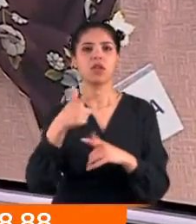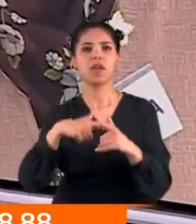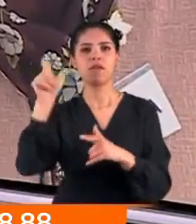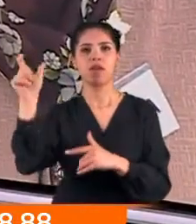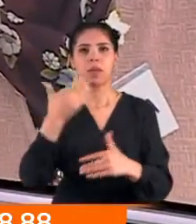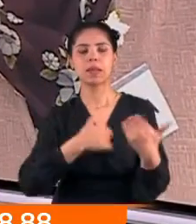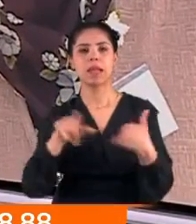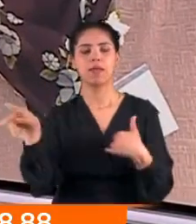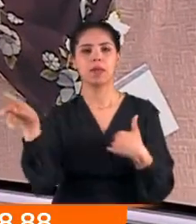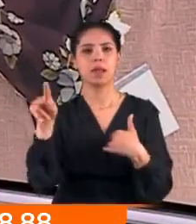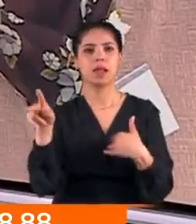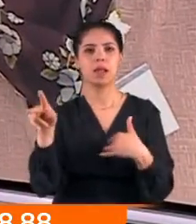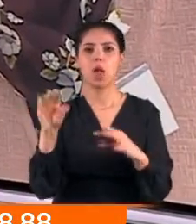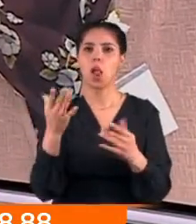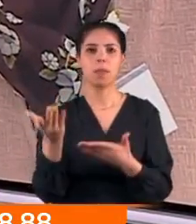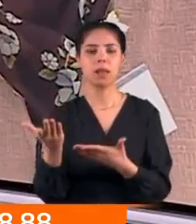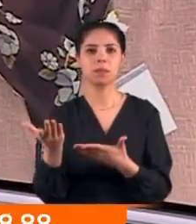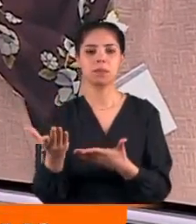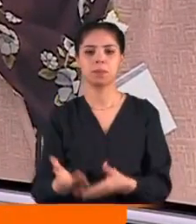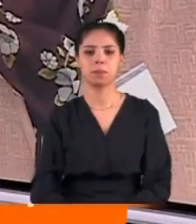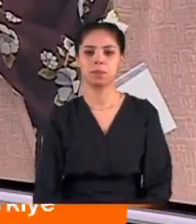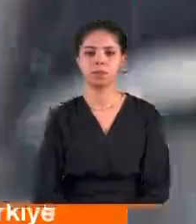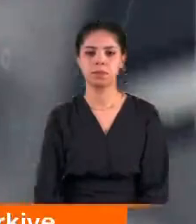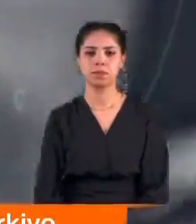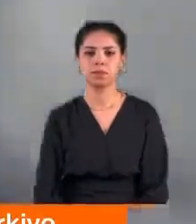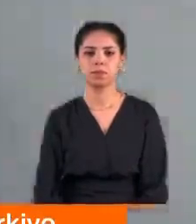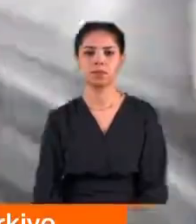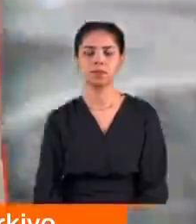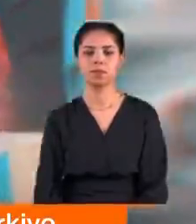sevgilisinin parmağı olduğuna işaret ediyor.